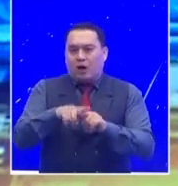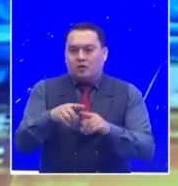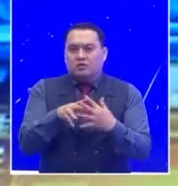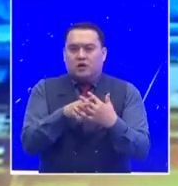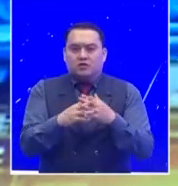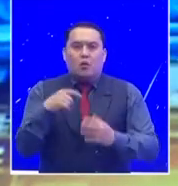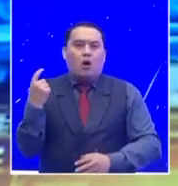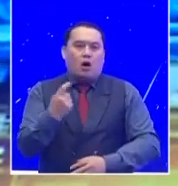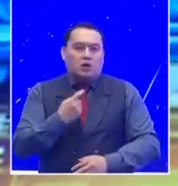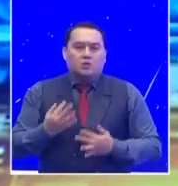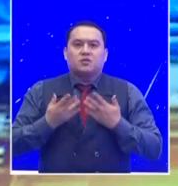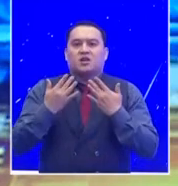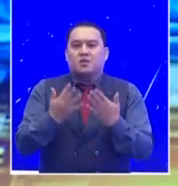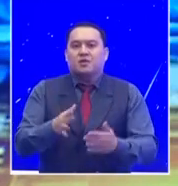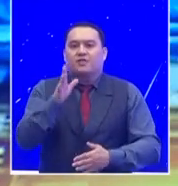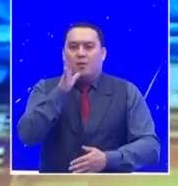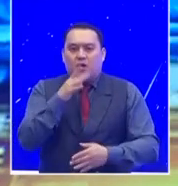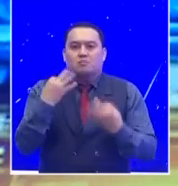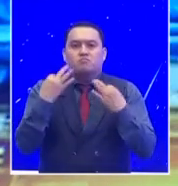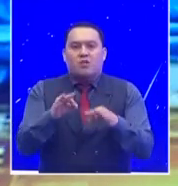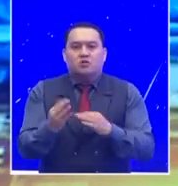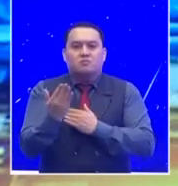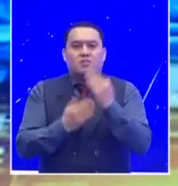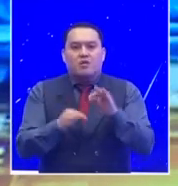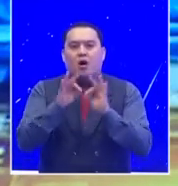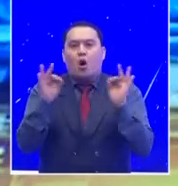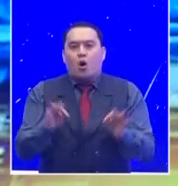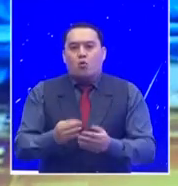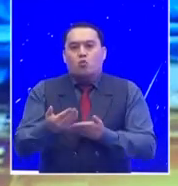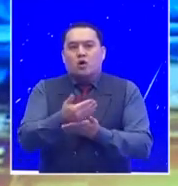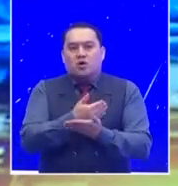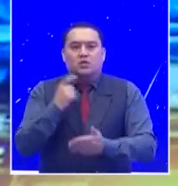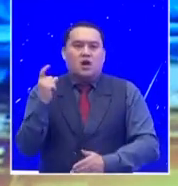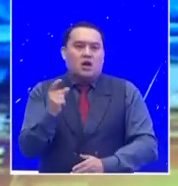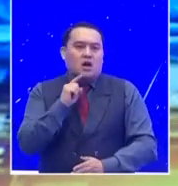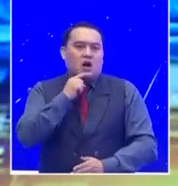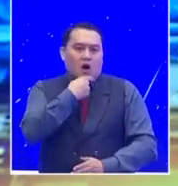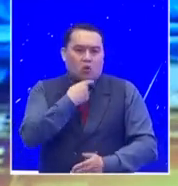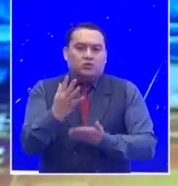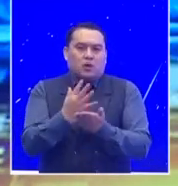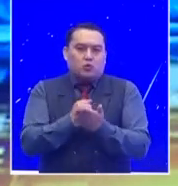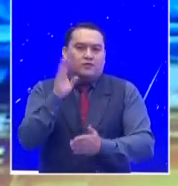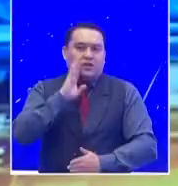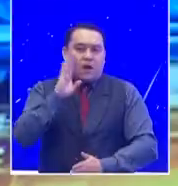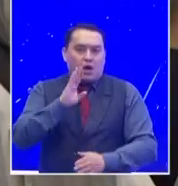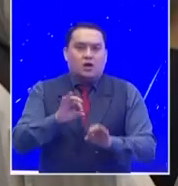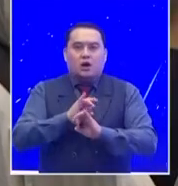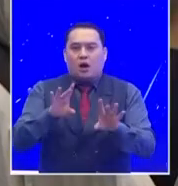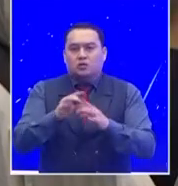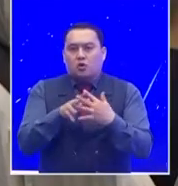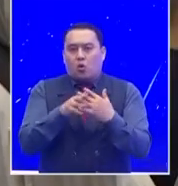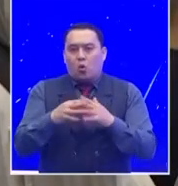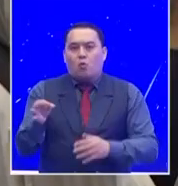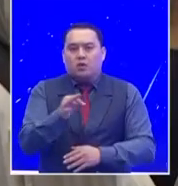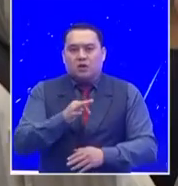сельском хозяйстве – это требование времени, позволяющее повышать объемы урожая и экономить природные ресурсы. Об этом в Христианном